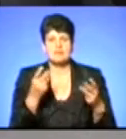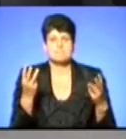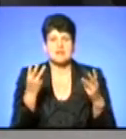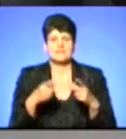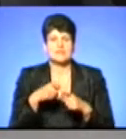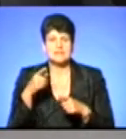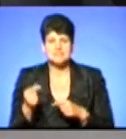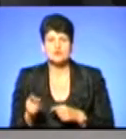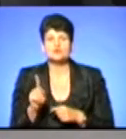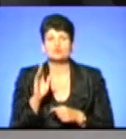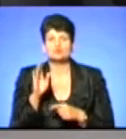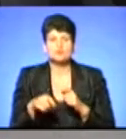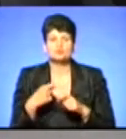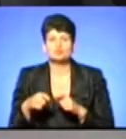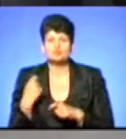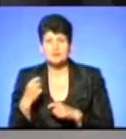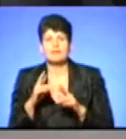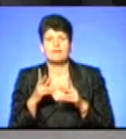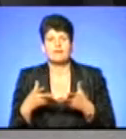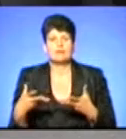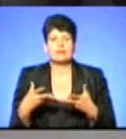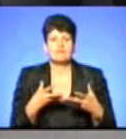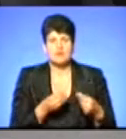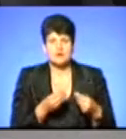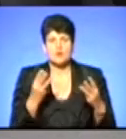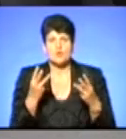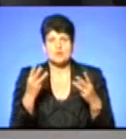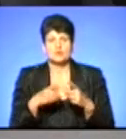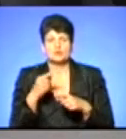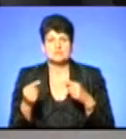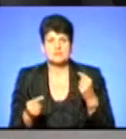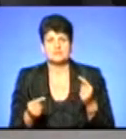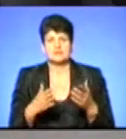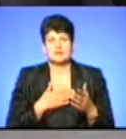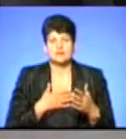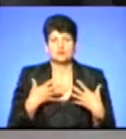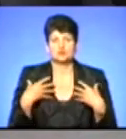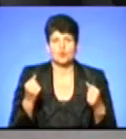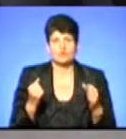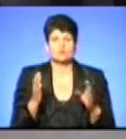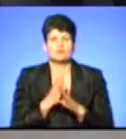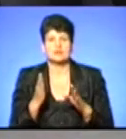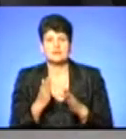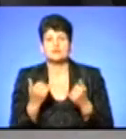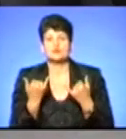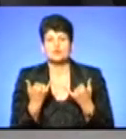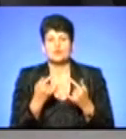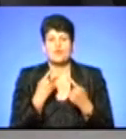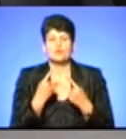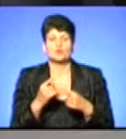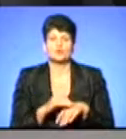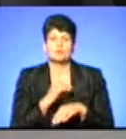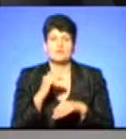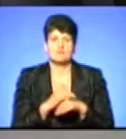листя, що чекає на порушників, та як впливає горіла рослинність на довкілля та наше здоров'я. Зі своїми сьогодні у нашій програмі кажу вам доброго вечора